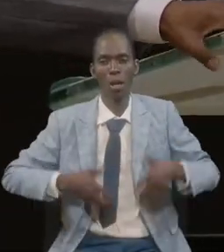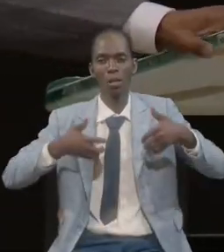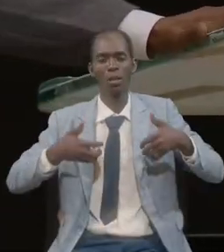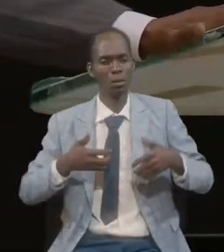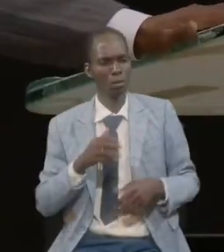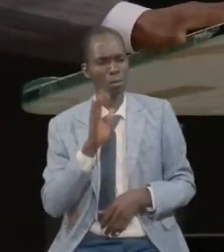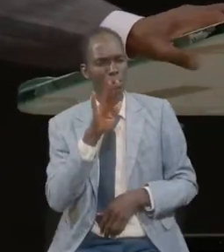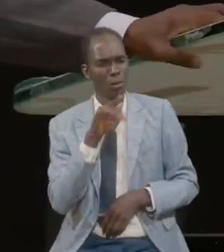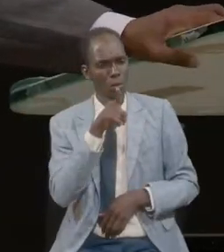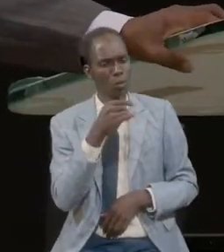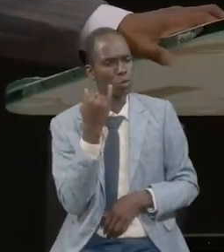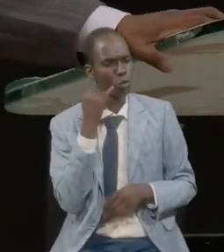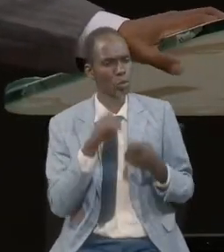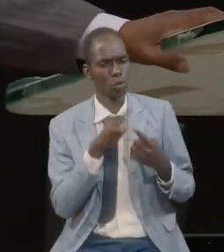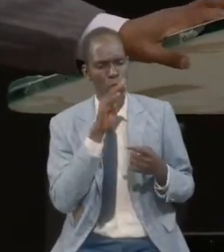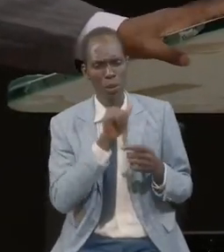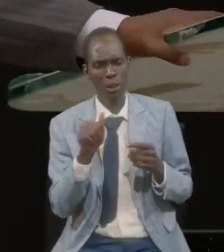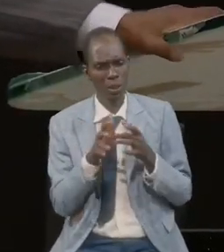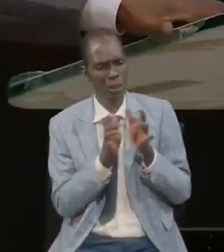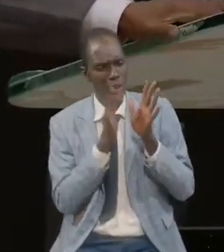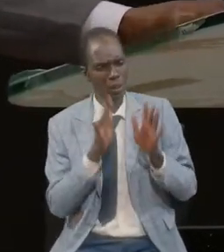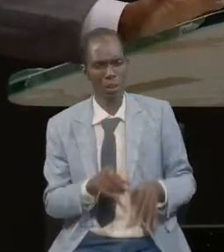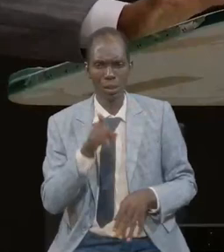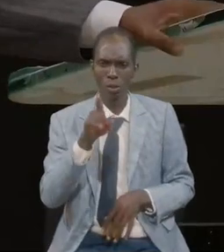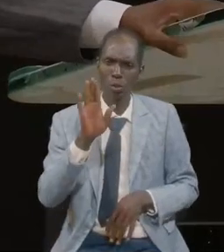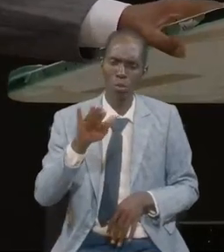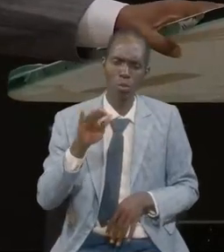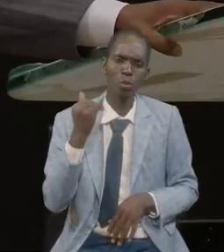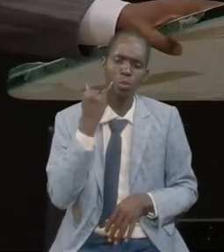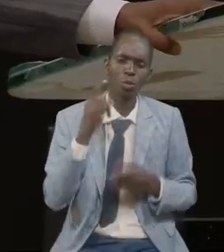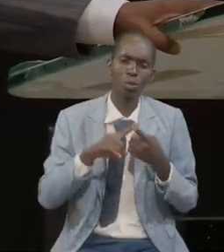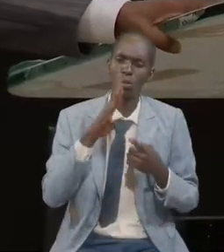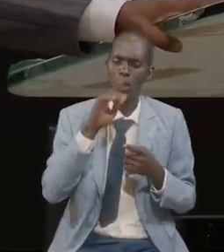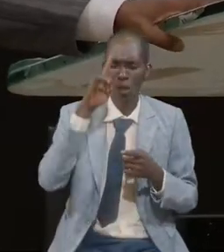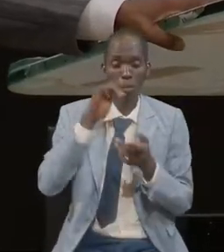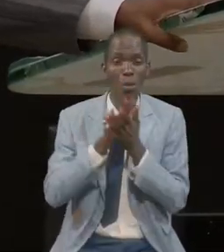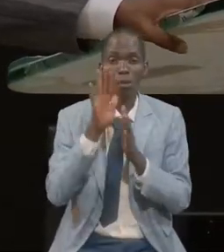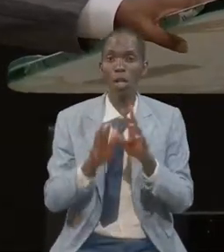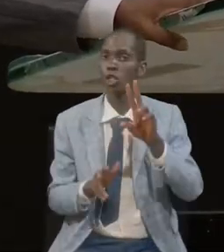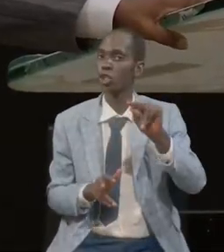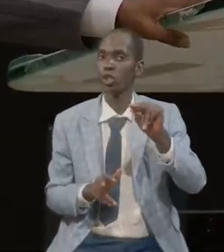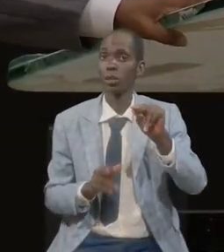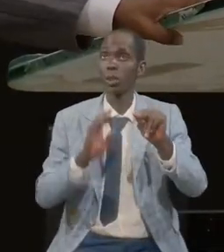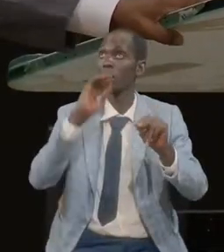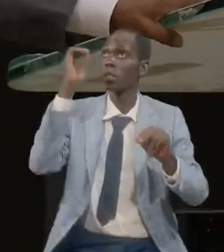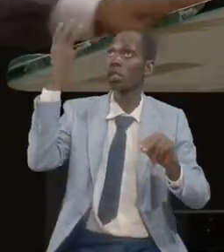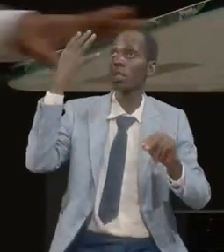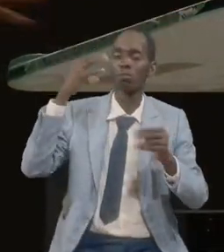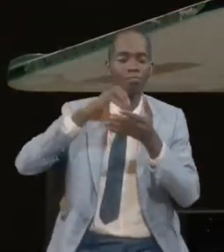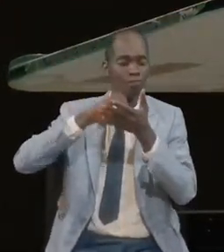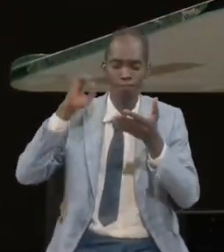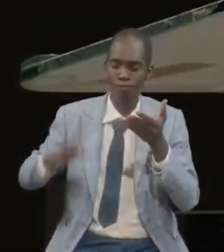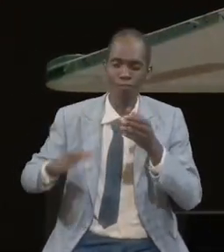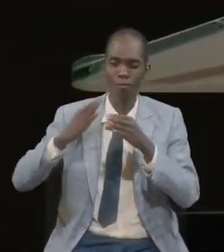colérique ou coléreux, mais vous dites, ben, il doit être chrétien, il doit être croyant, mais la grâce de Dieu